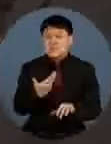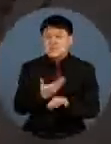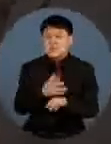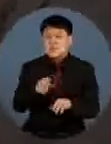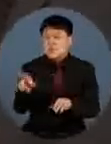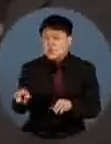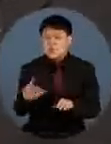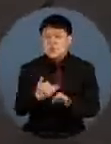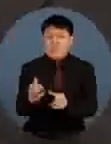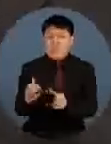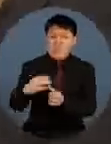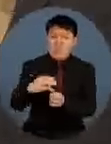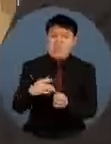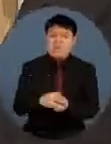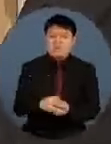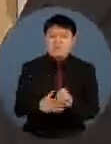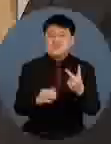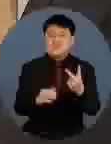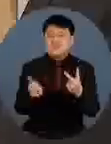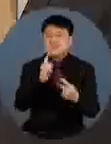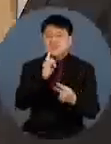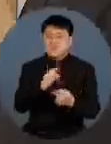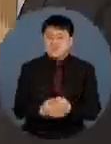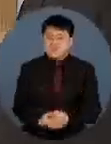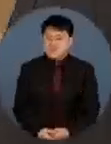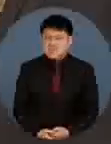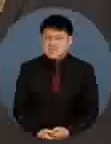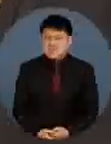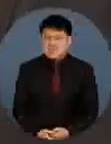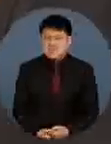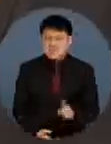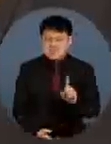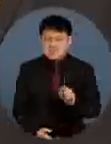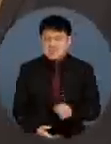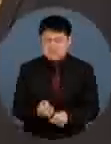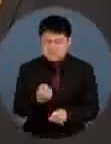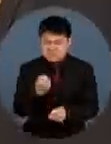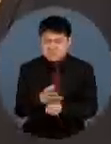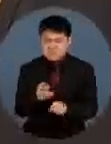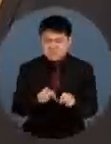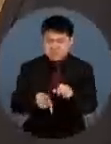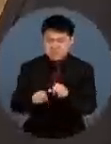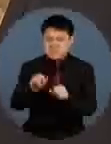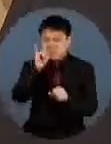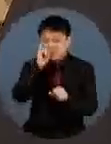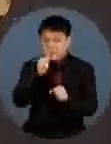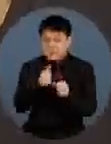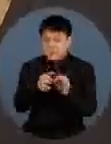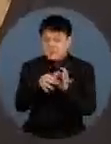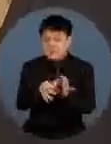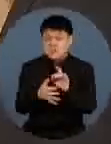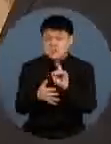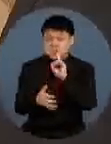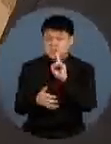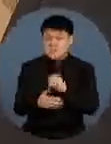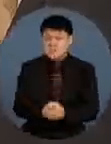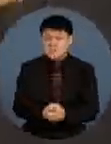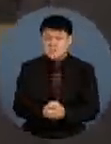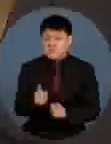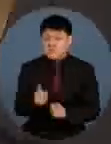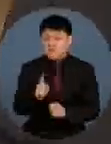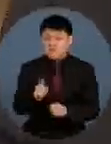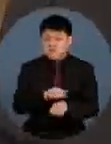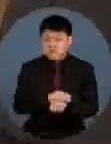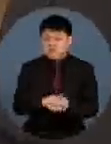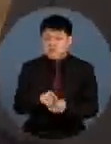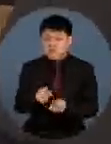두면 띄워버려요. 이제 두 점은 폐석입니다. 할 수 없이 그렇게 나가고 넣으니까 이을 수밖에 없고. 이건 향마가 아주